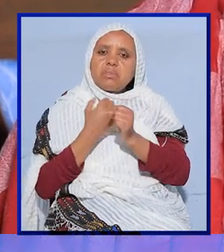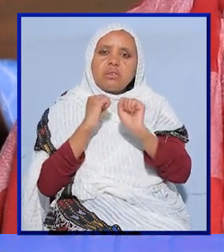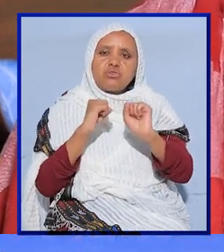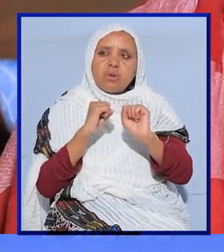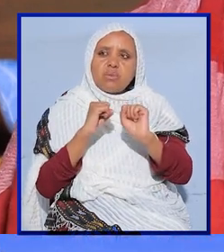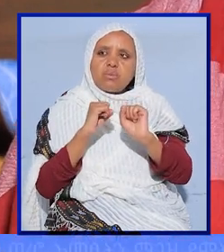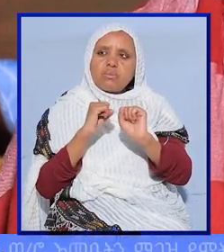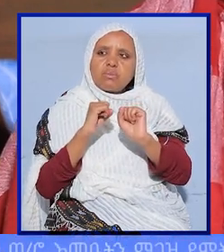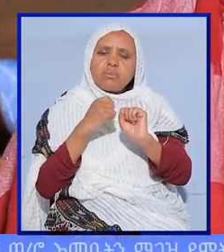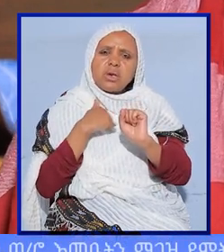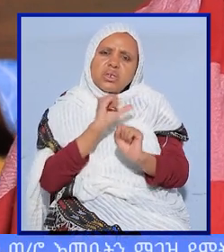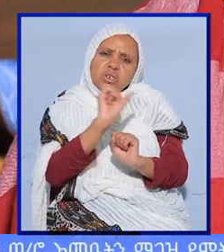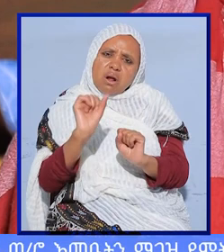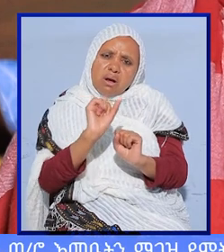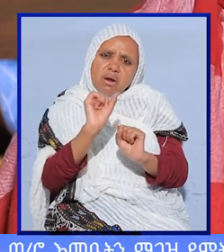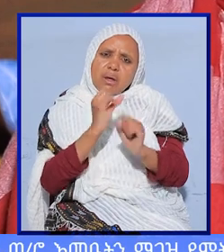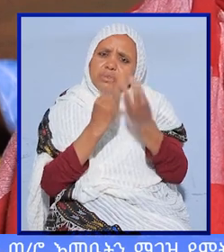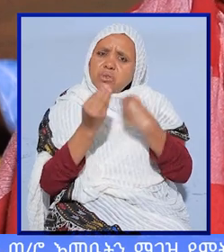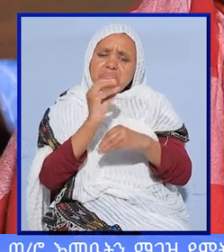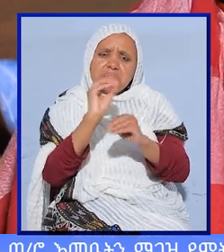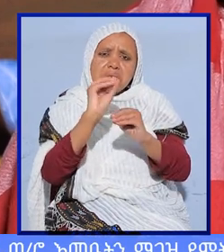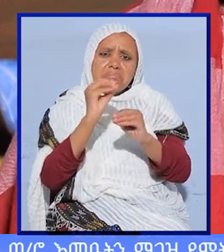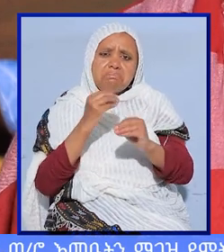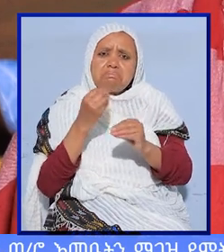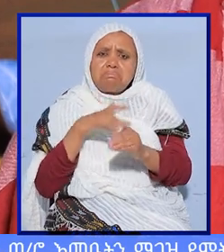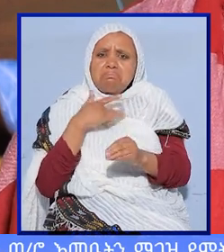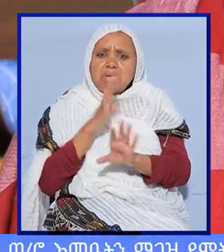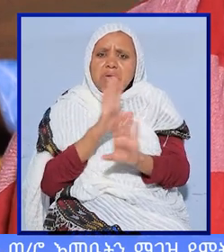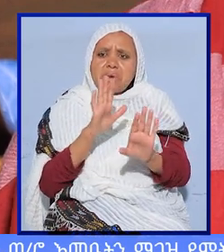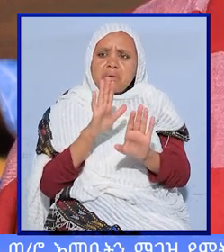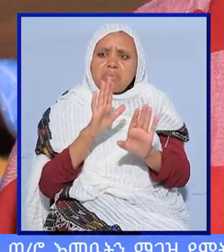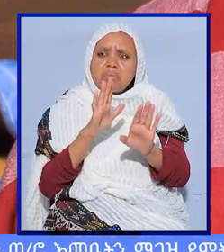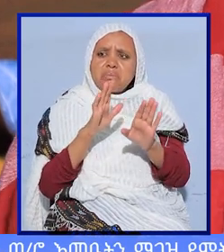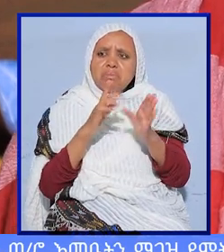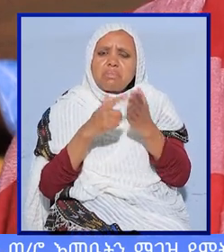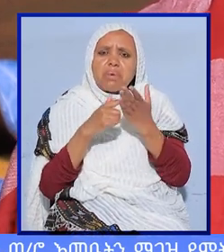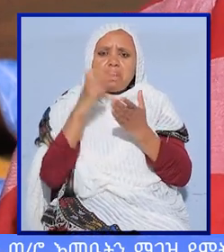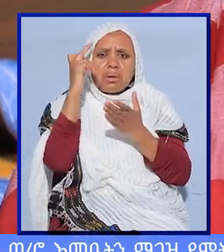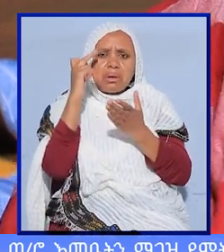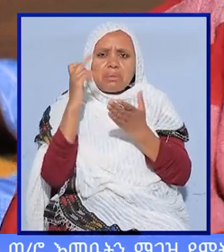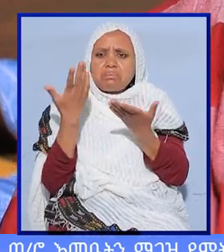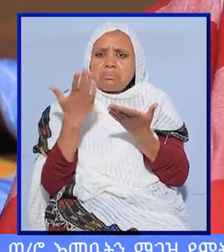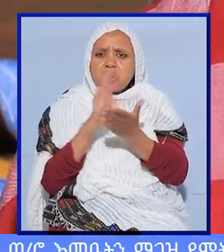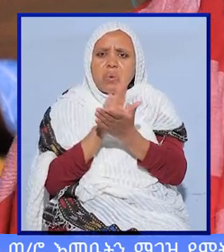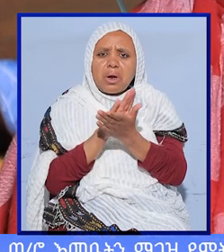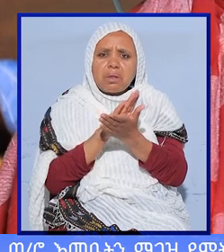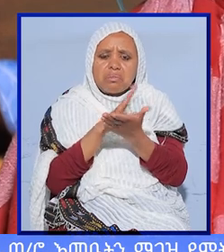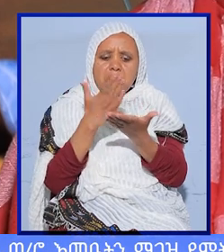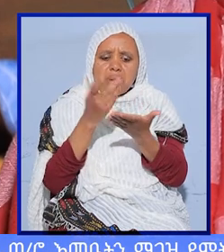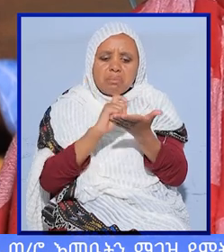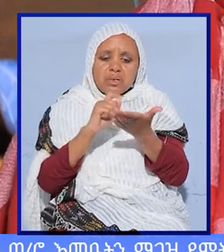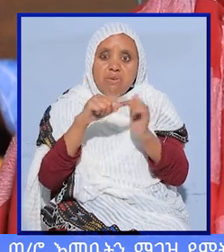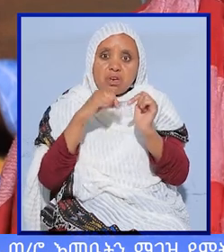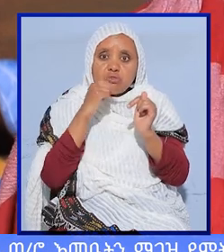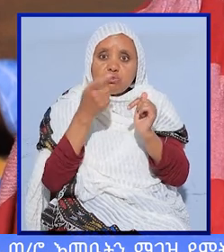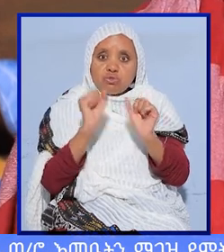እኔ እንጀራ ካገበ የሚሸጥም አይመስለኝም። ይህ ዲግሪ ያለኝ ወረቀት መጽሐፍ ምናምን ላልችል